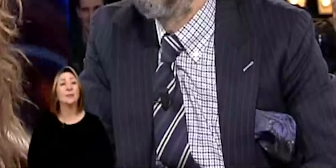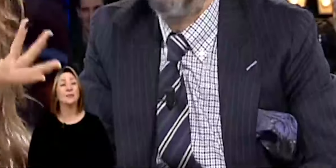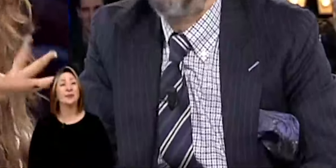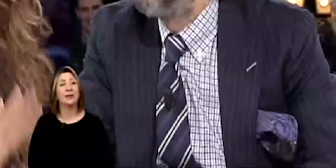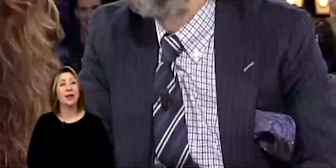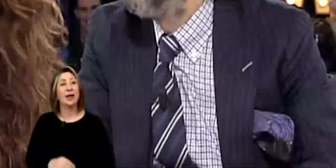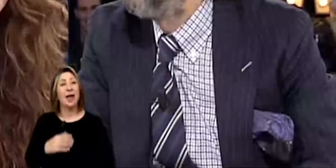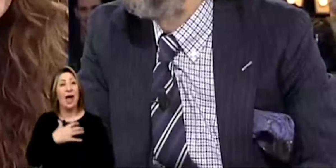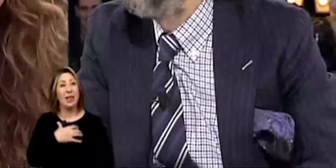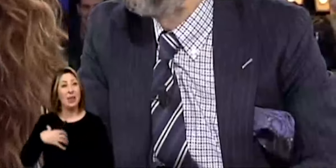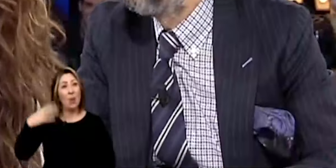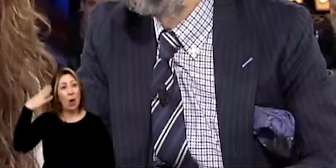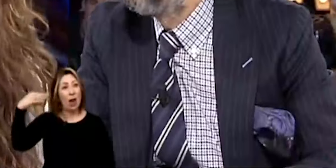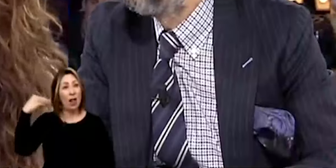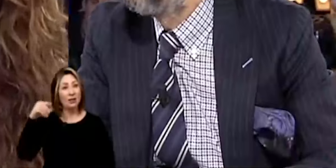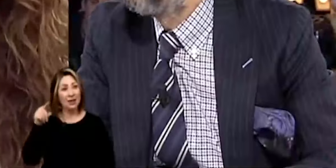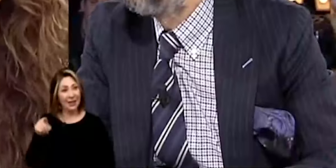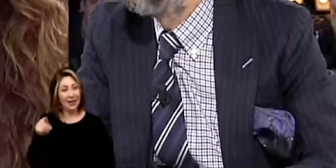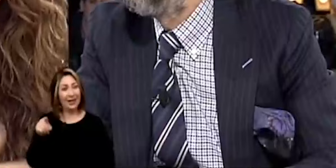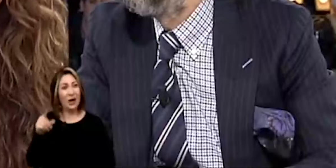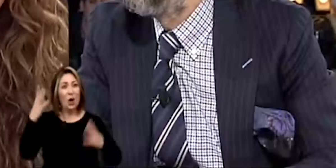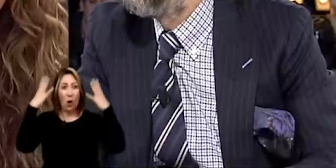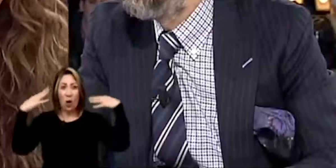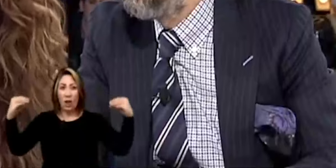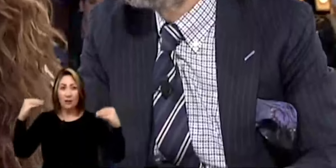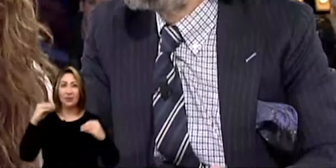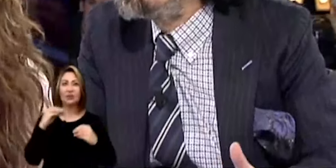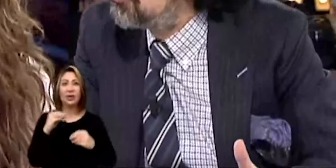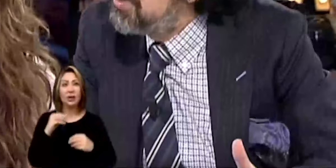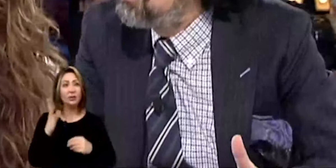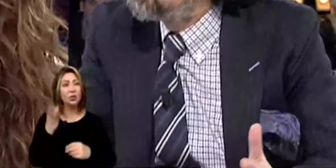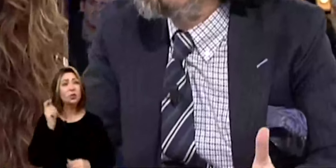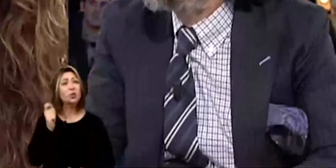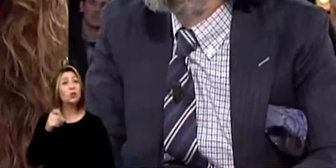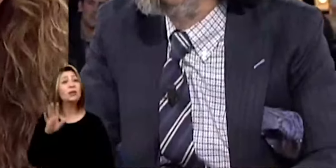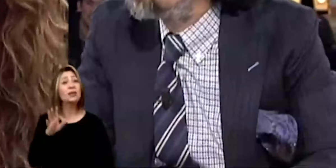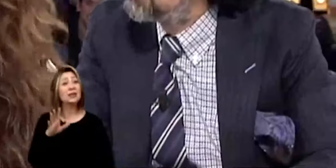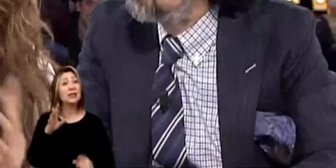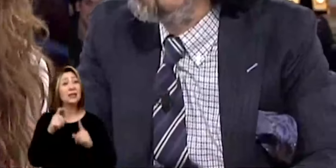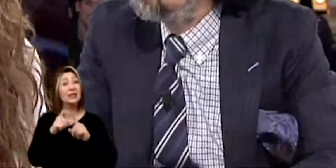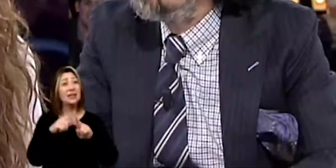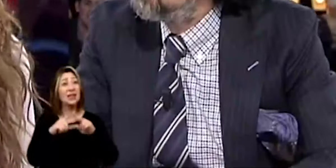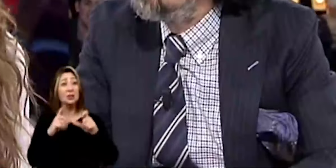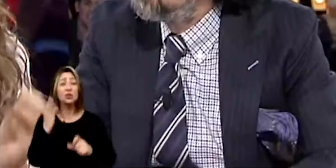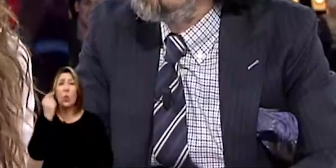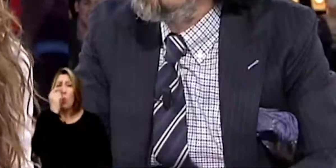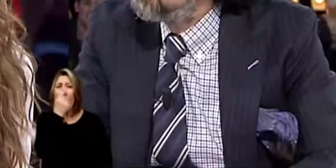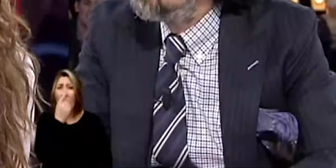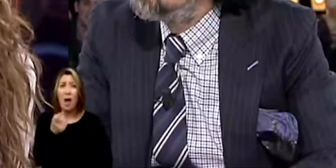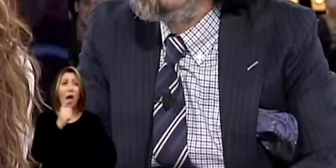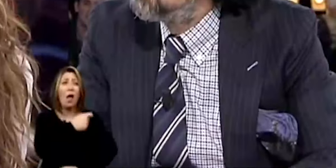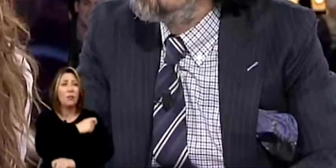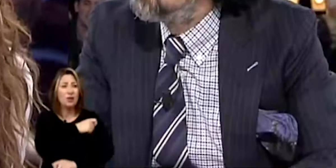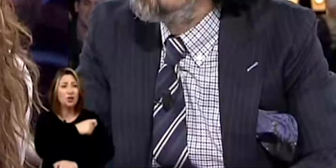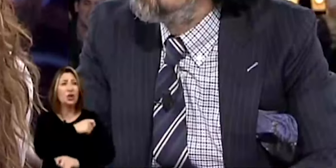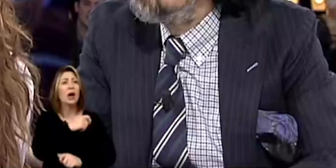öğrenemedim. annem Hollandalı olduğu için Hollandaca. Çok zor değil mi Dutch konuşmak? Hayır aslında çok kolay. Yani